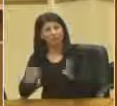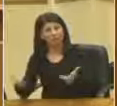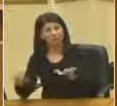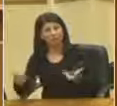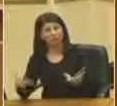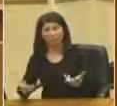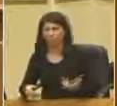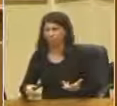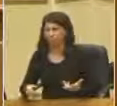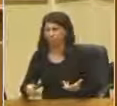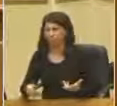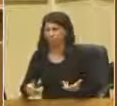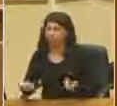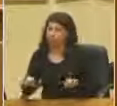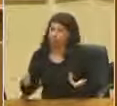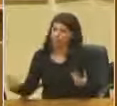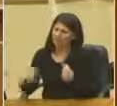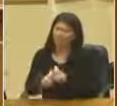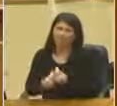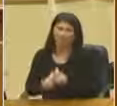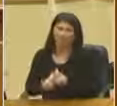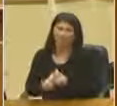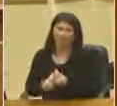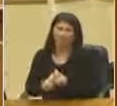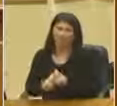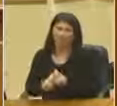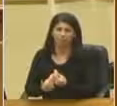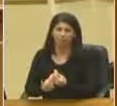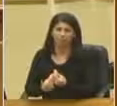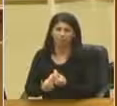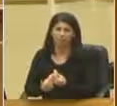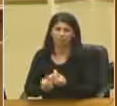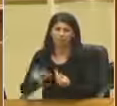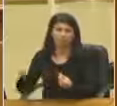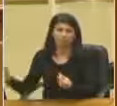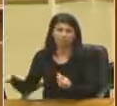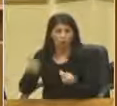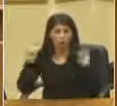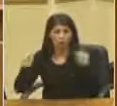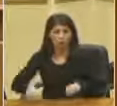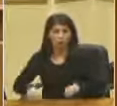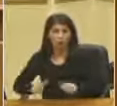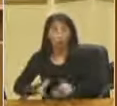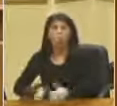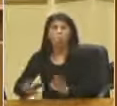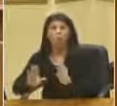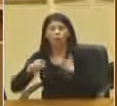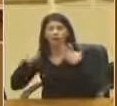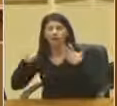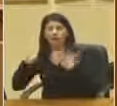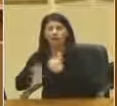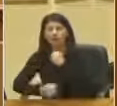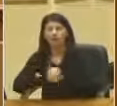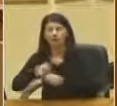παιδιά, γιατί έτσι βολεύει. Και όλοι να συμφωνήσουν δεν προχωρούν. 6 χρόνια